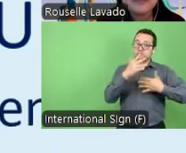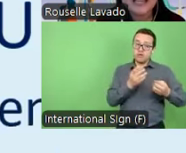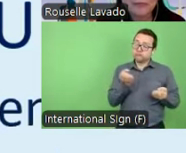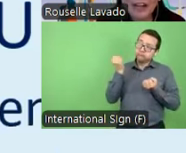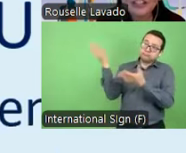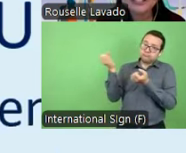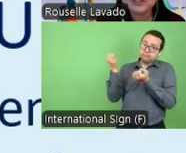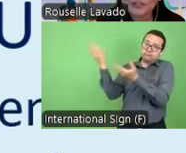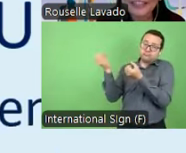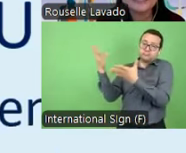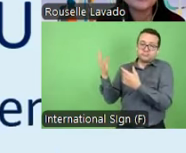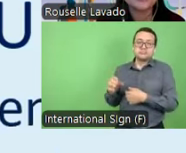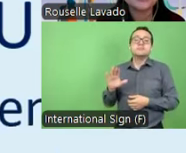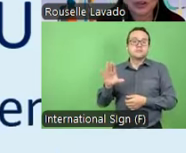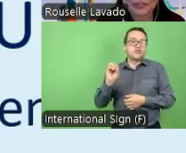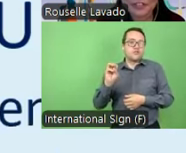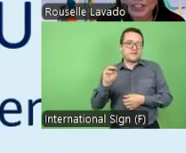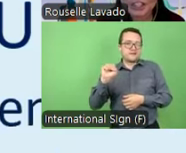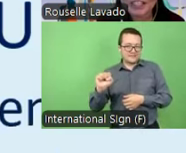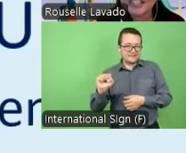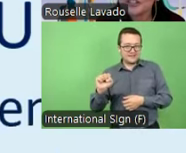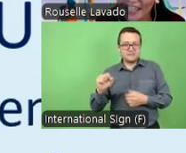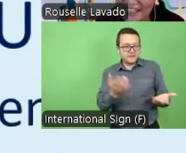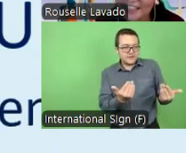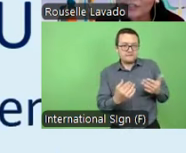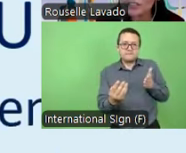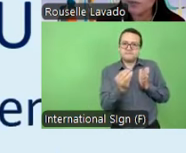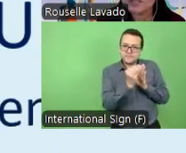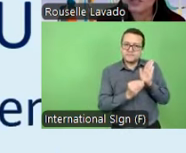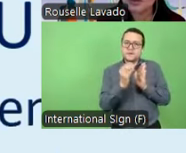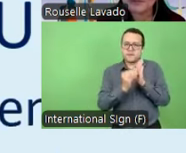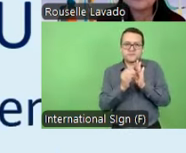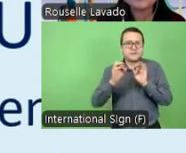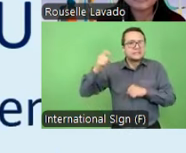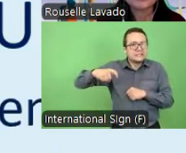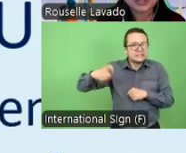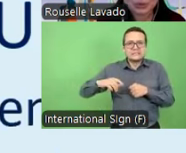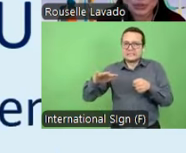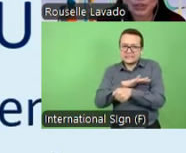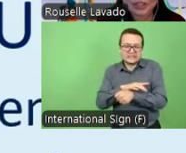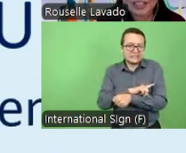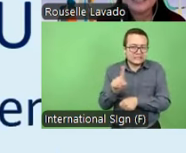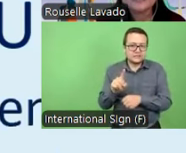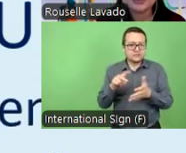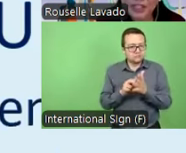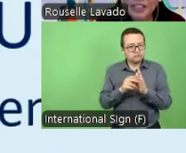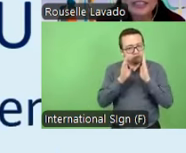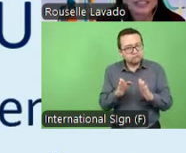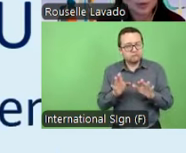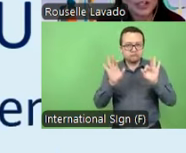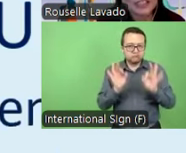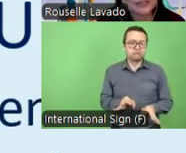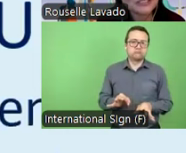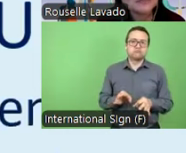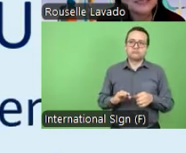de l'OMS sur la mesure des besoins non satisfaits et les barrières à la couverture efficace.